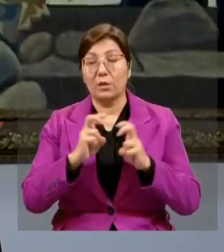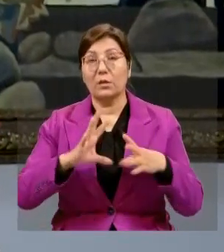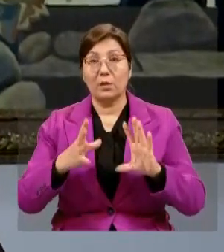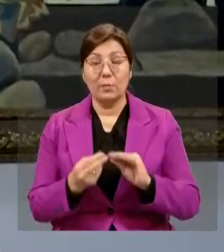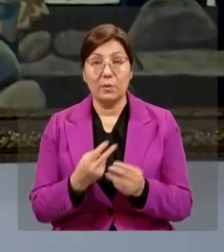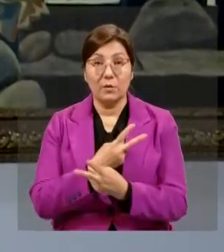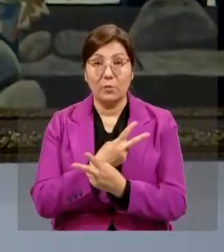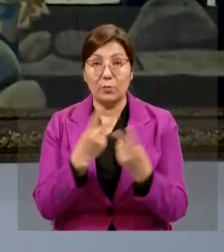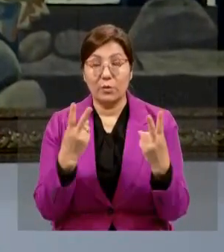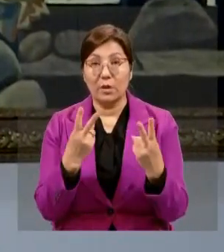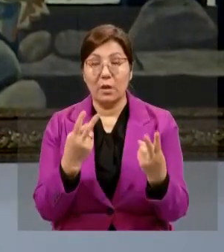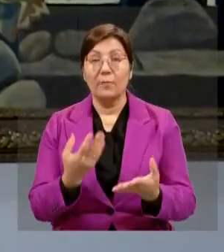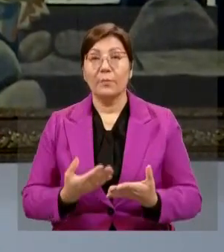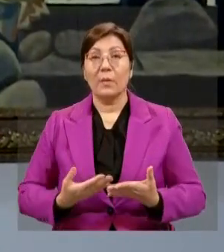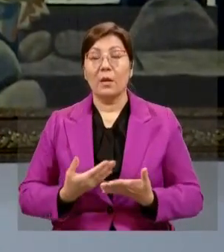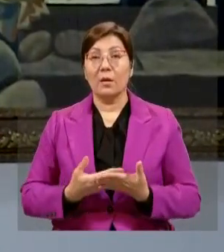бақыладып,